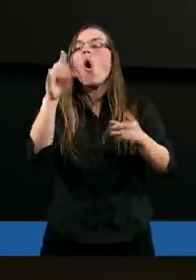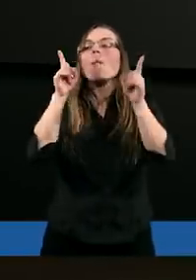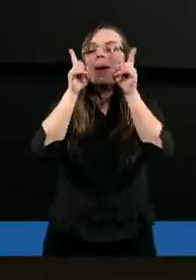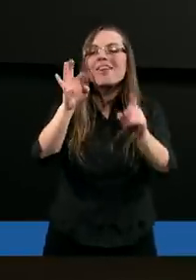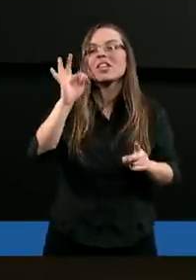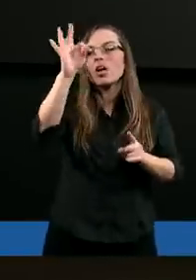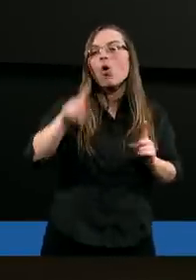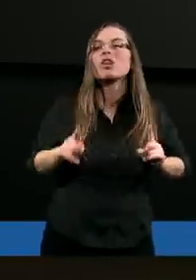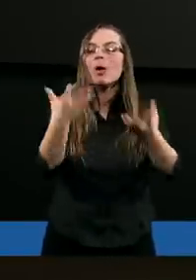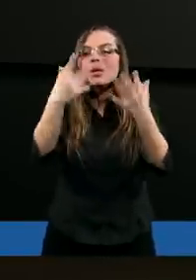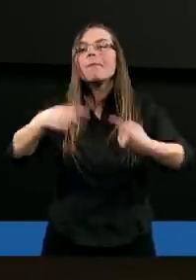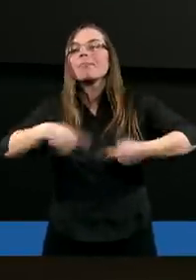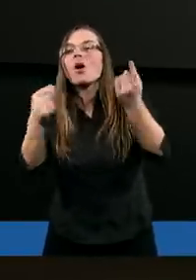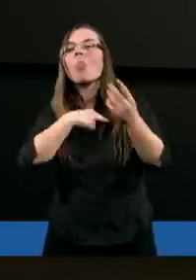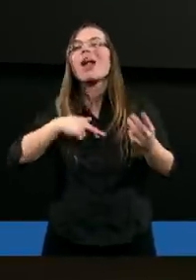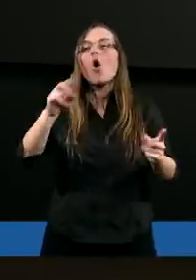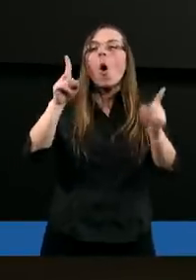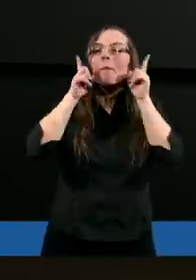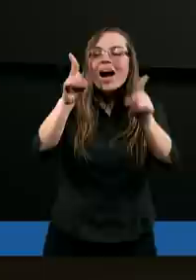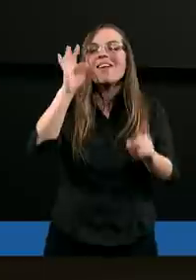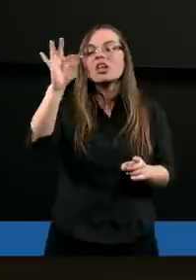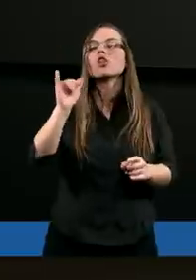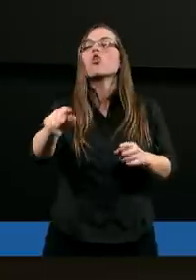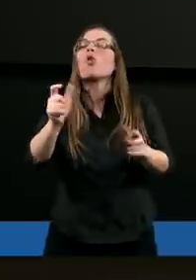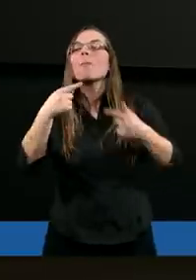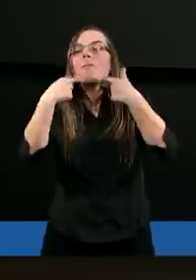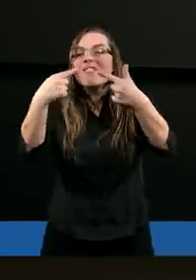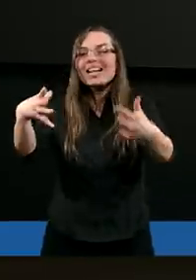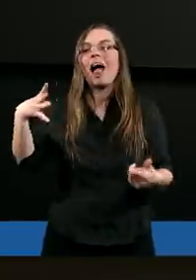dzieło, przekonać nas o prawdzie, jak zresztą zostało to powiedziane.